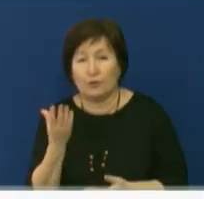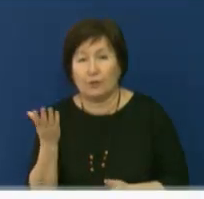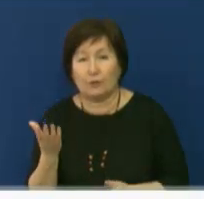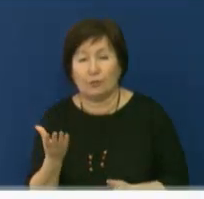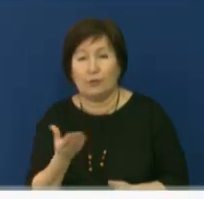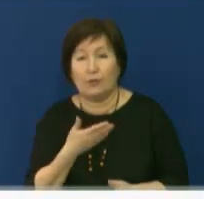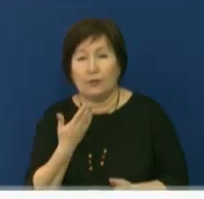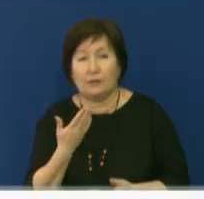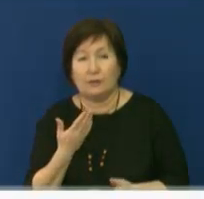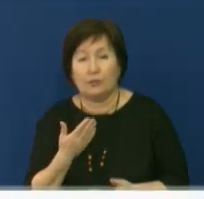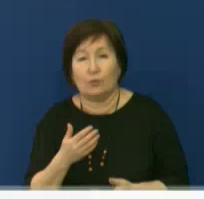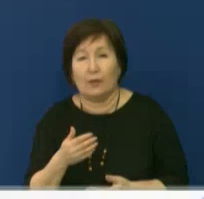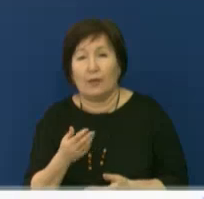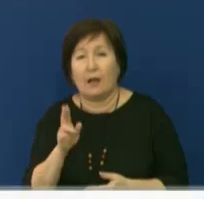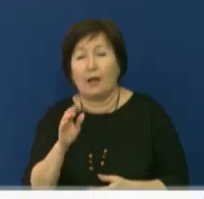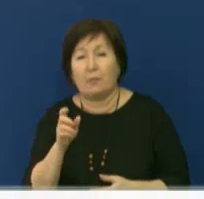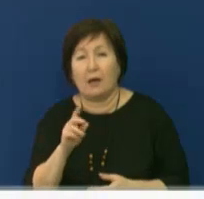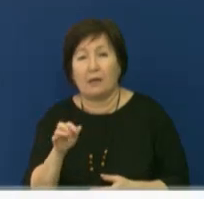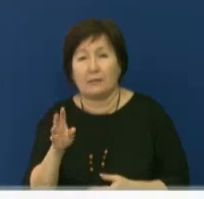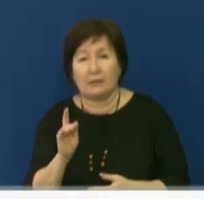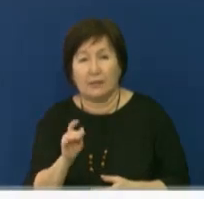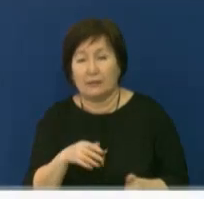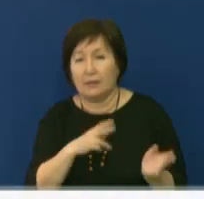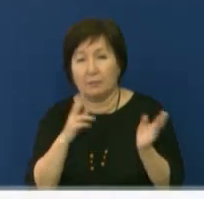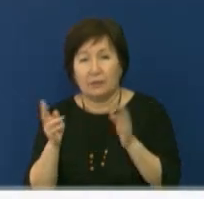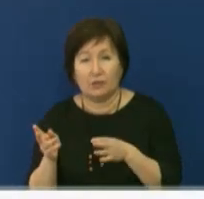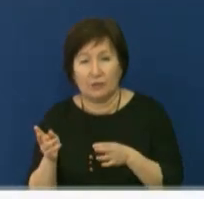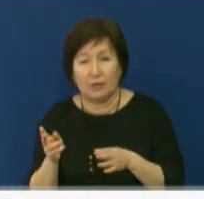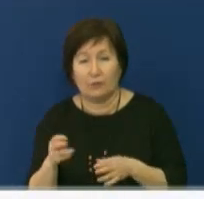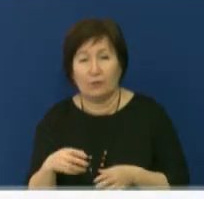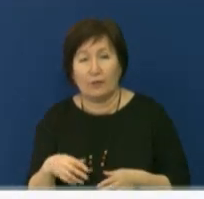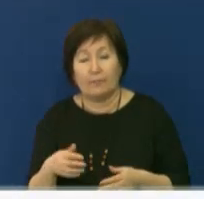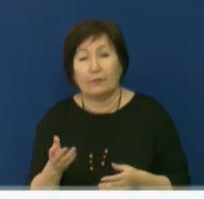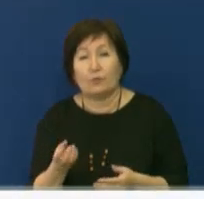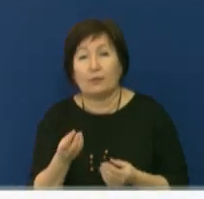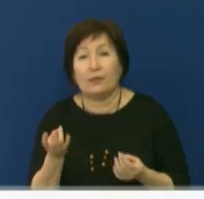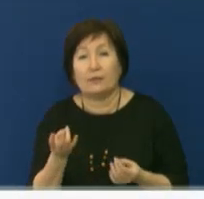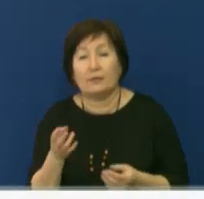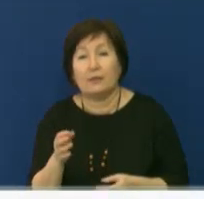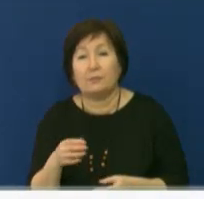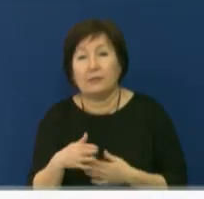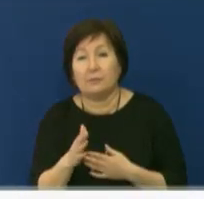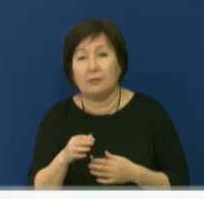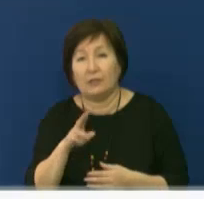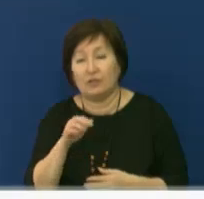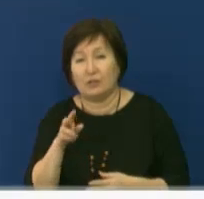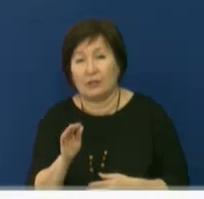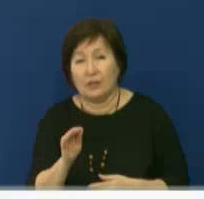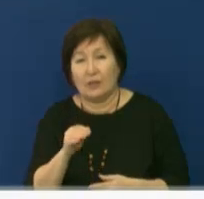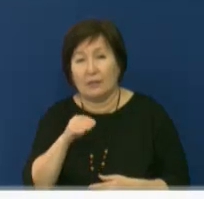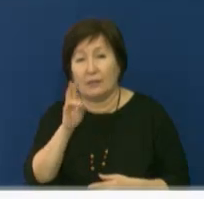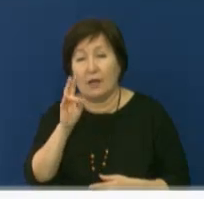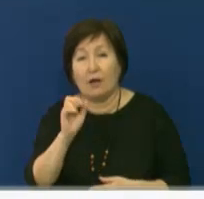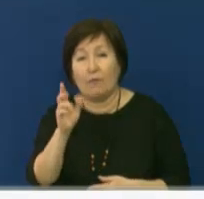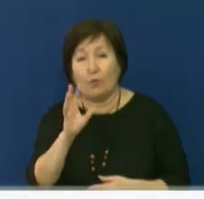ана жол қиын. Таулы жер, малдың астынан шығарған тезектерді жиып аламыз да, сол көмір келгенше соны жағамыз.